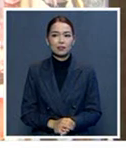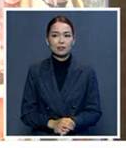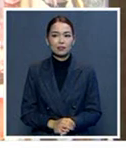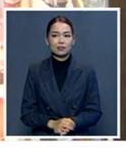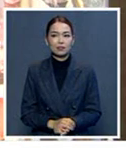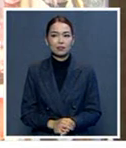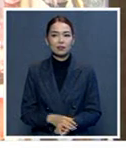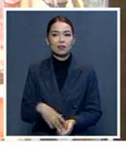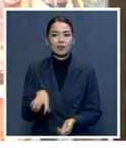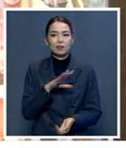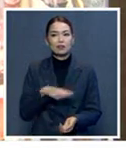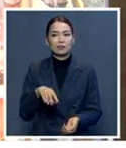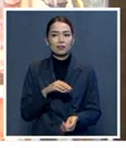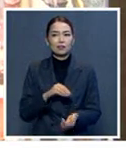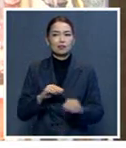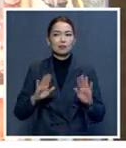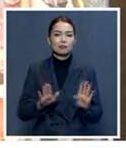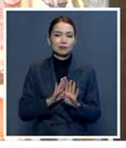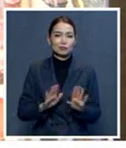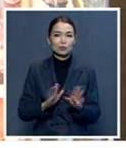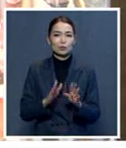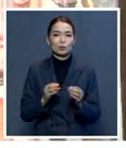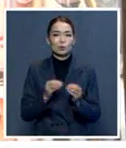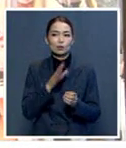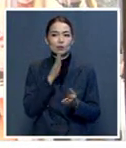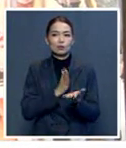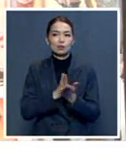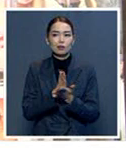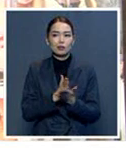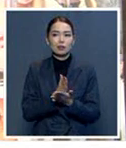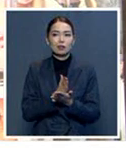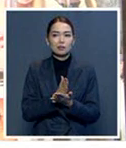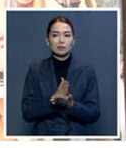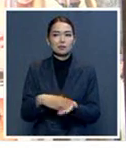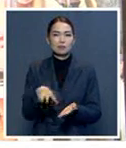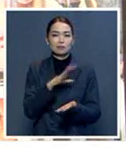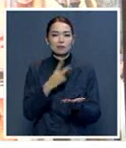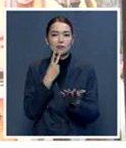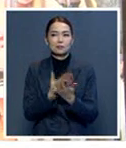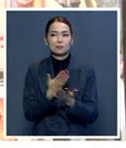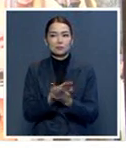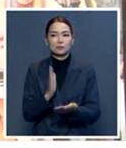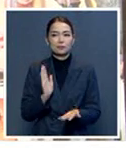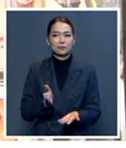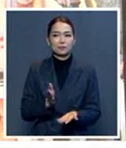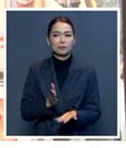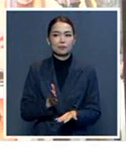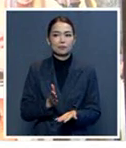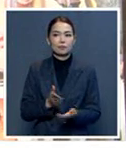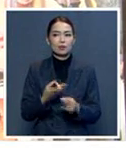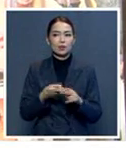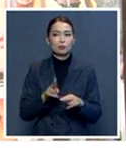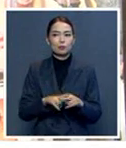10 жылдығы қарсаңында атқарылған істердің бір қорытындысы ретінде өткізбек ойымыз бар шараны. Бұл